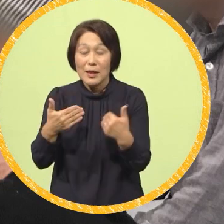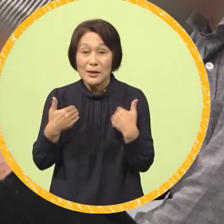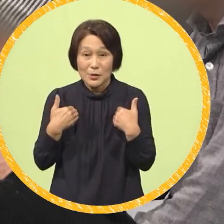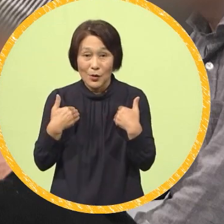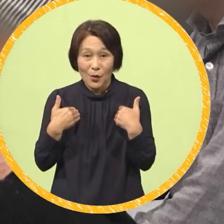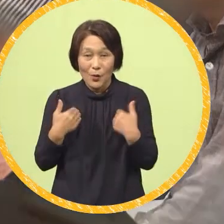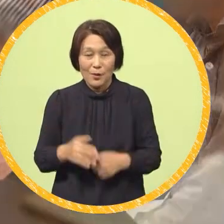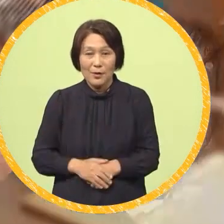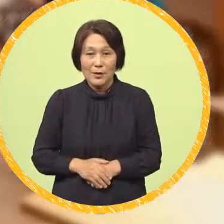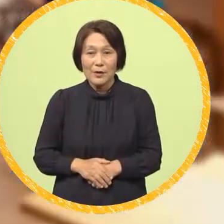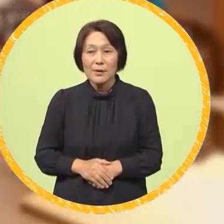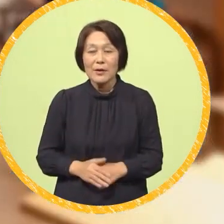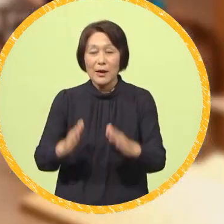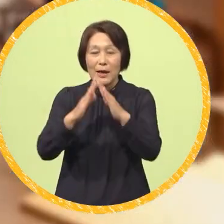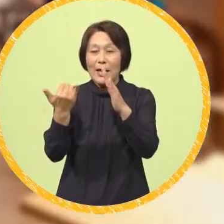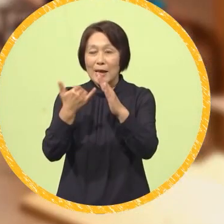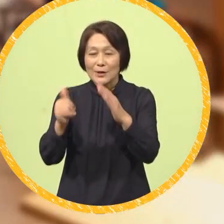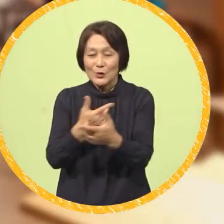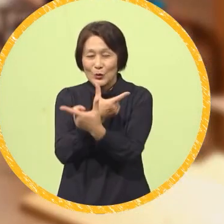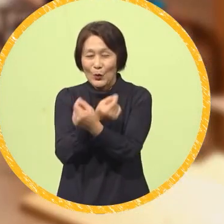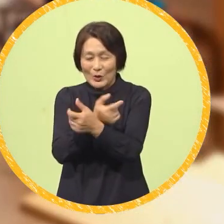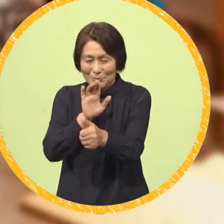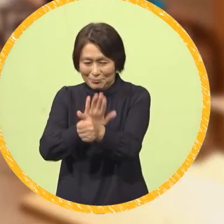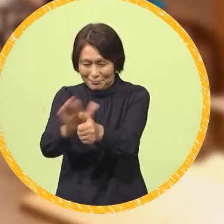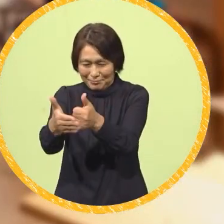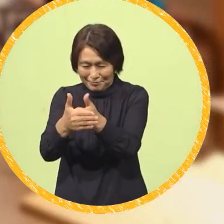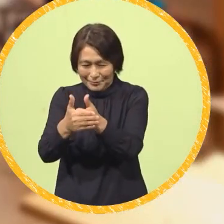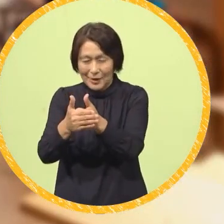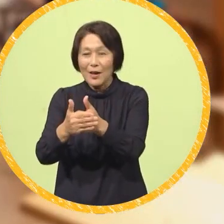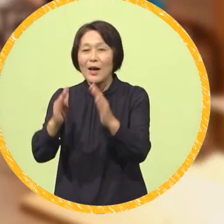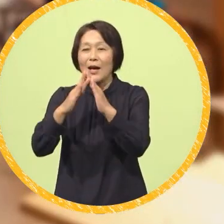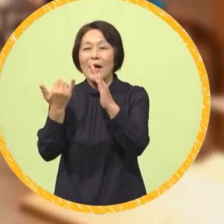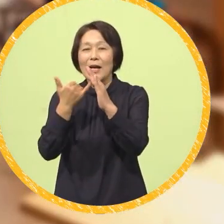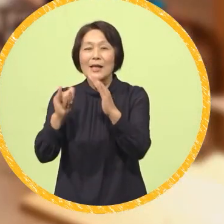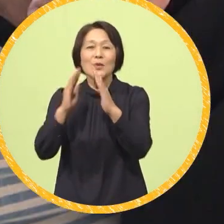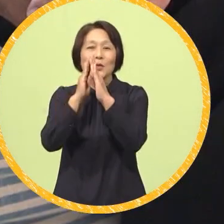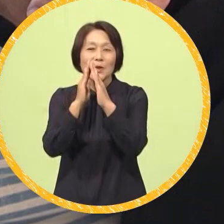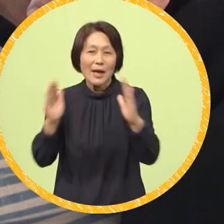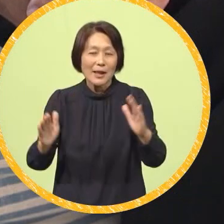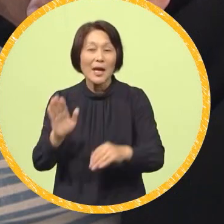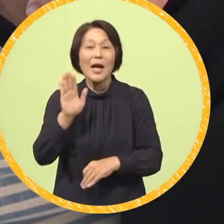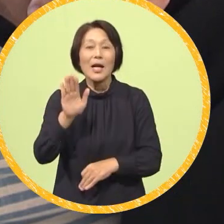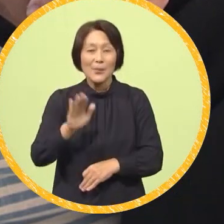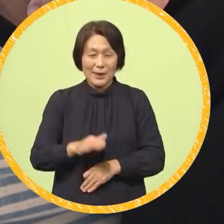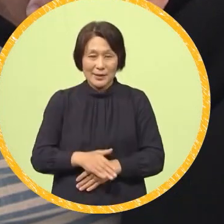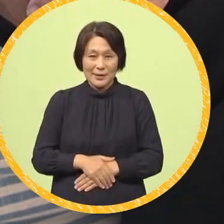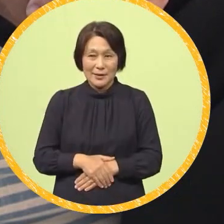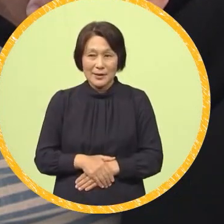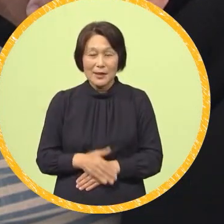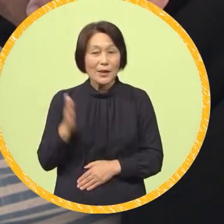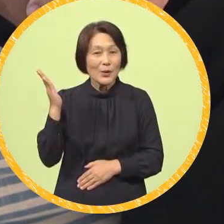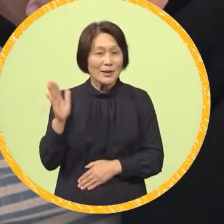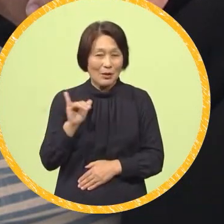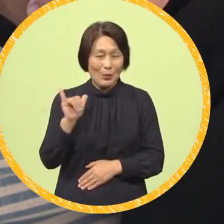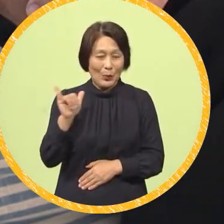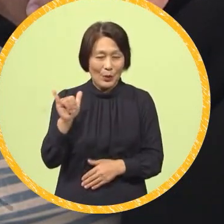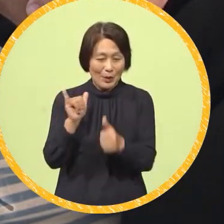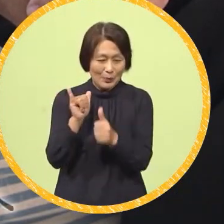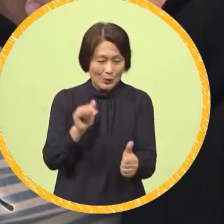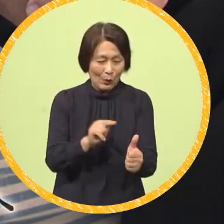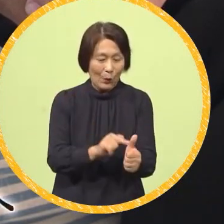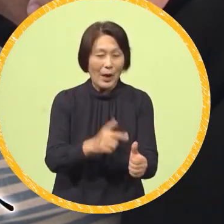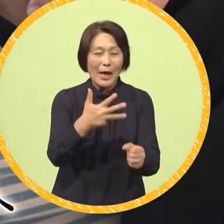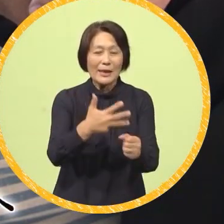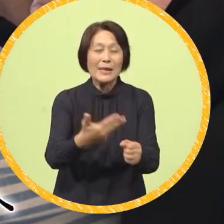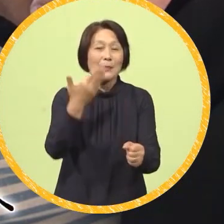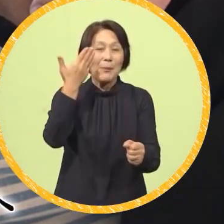ダルクにはそんな家族同士で支え合える家族会というシステムもあります。こちらのご夫婦は息子さんが8年